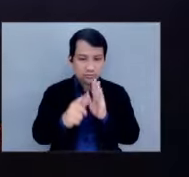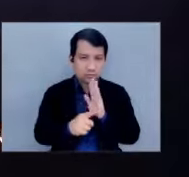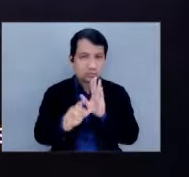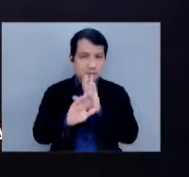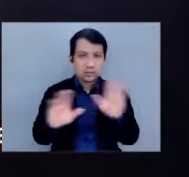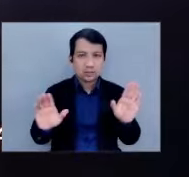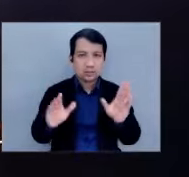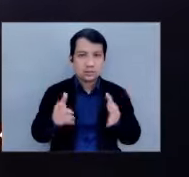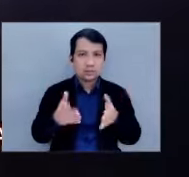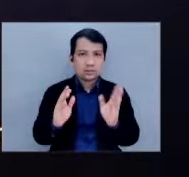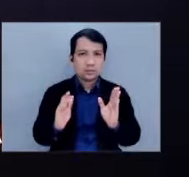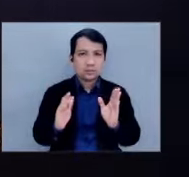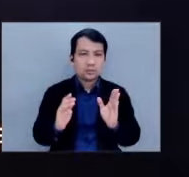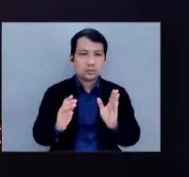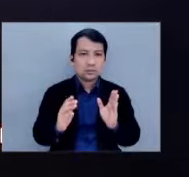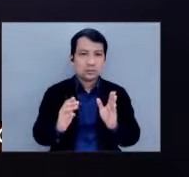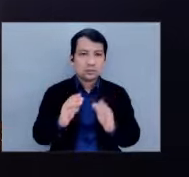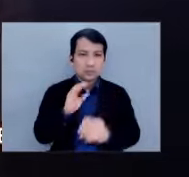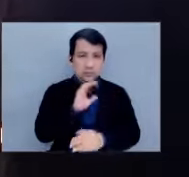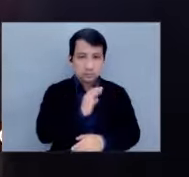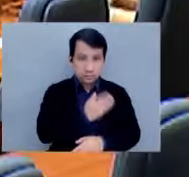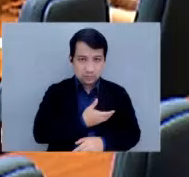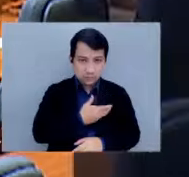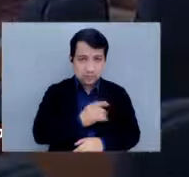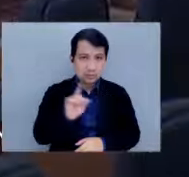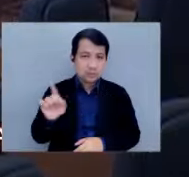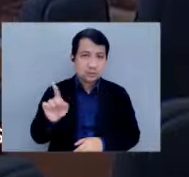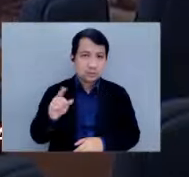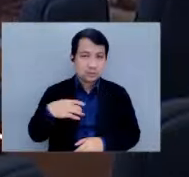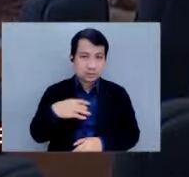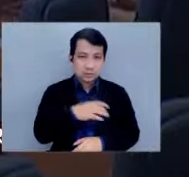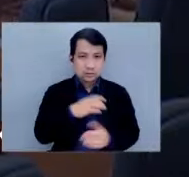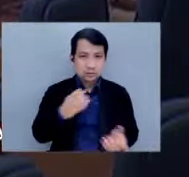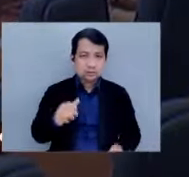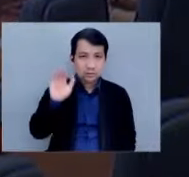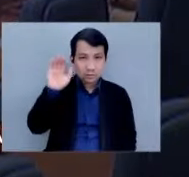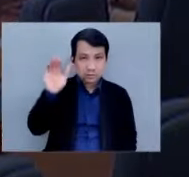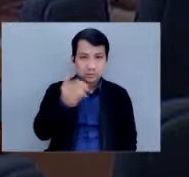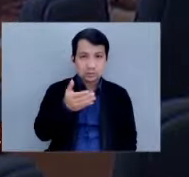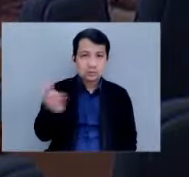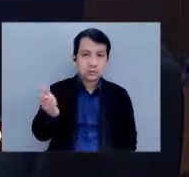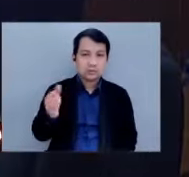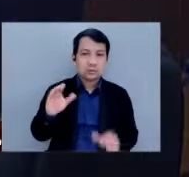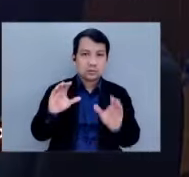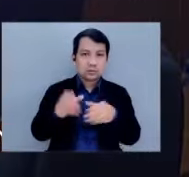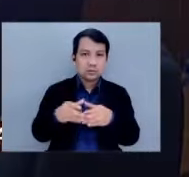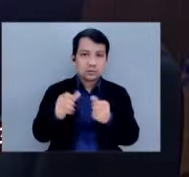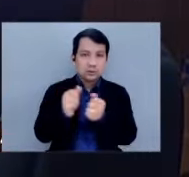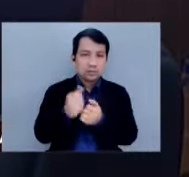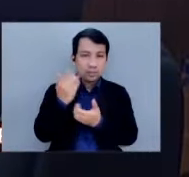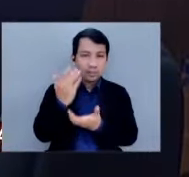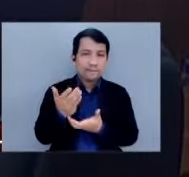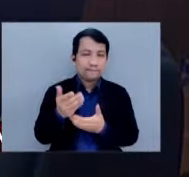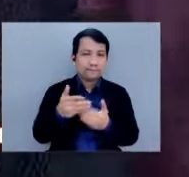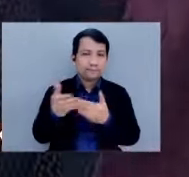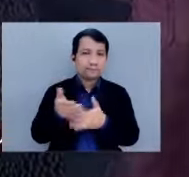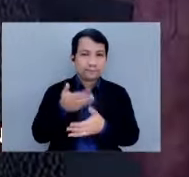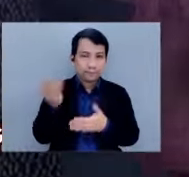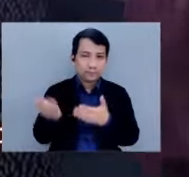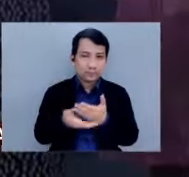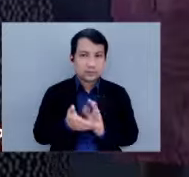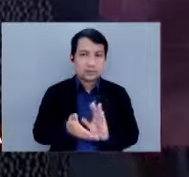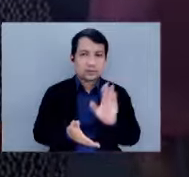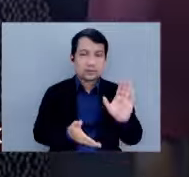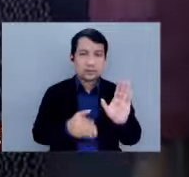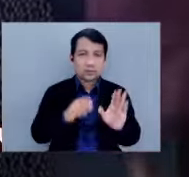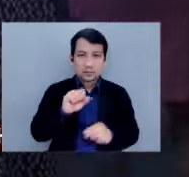ganitong pag-uugali ng isang mambabatas. Kaya nanawagan si Dalipe at iba pang kapwa mambabatas na sampahan ng kaso si Alvarez